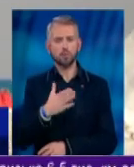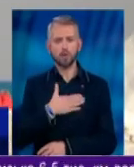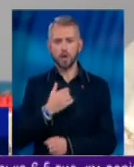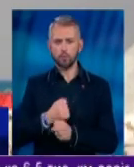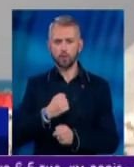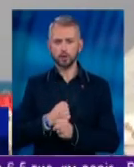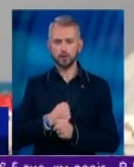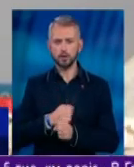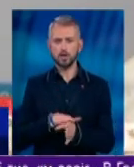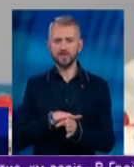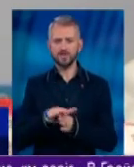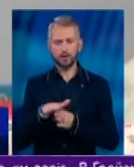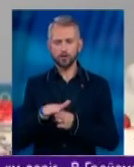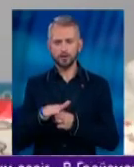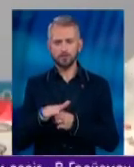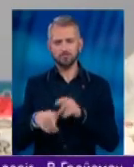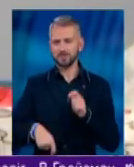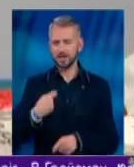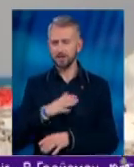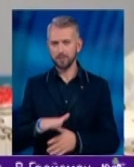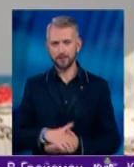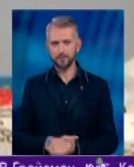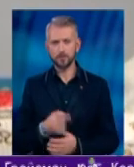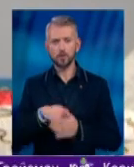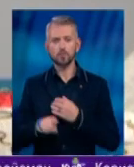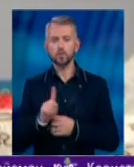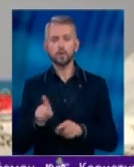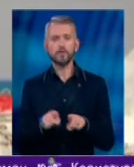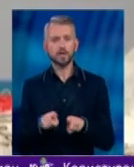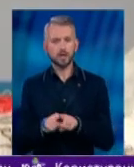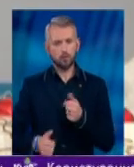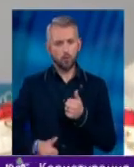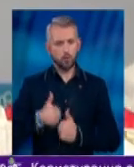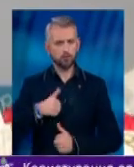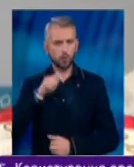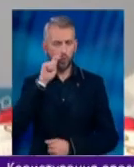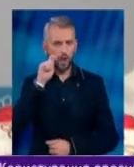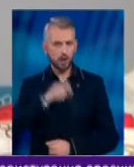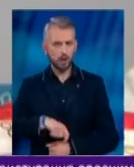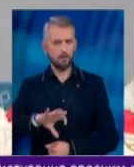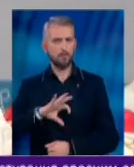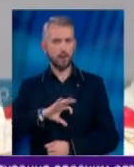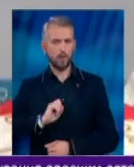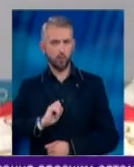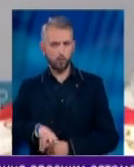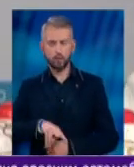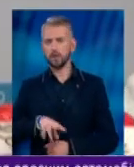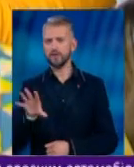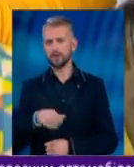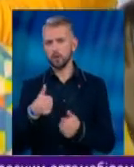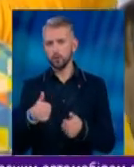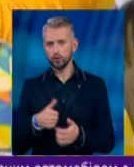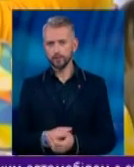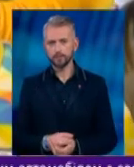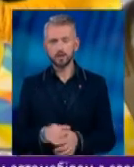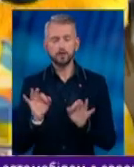робота виконана не дарма, тому що все-таки гордість України, медаль є і все дуже круто.